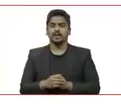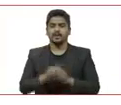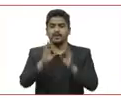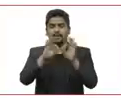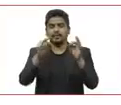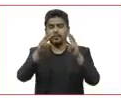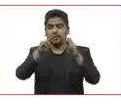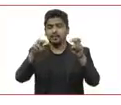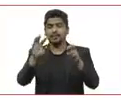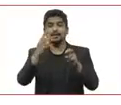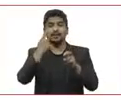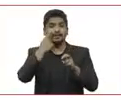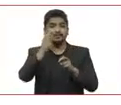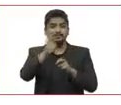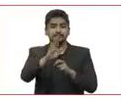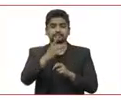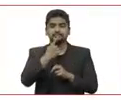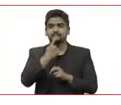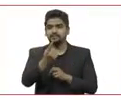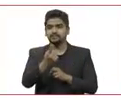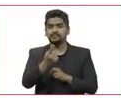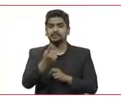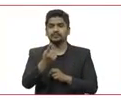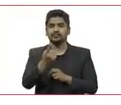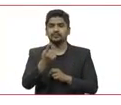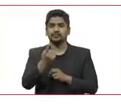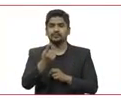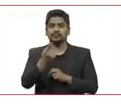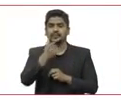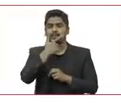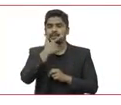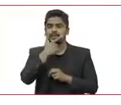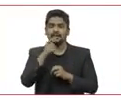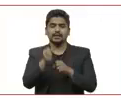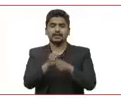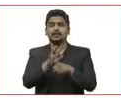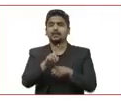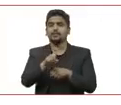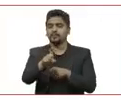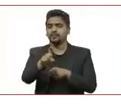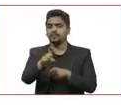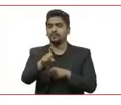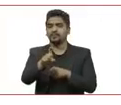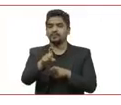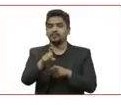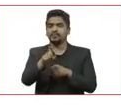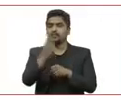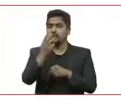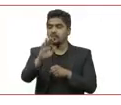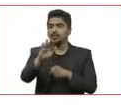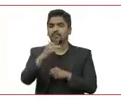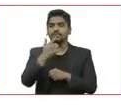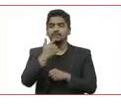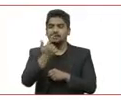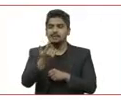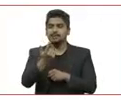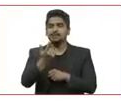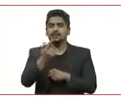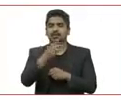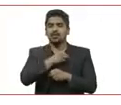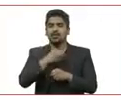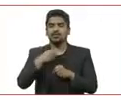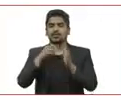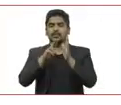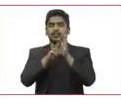विभिन्न अध्ययनहरूले के पनि देखाइसकेको छ भने बेलायती प्रजातिका सङ्क्रमण भइसकेपछि